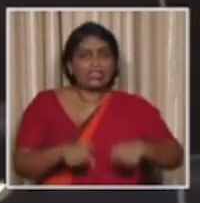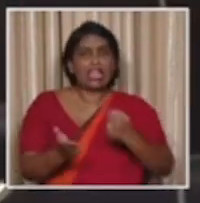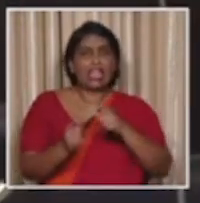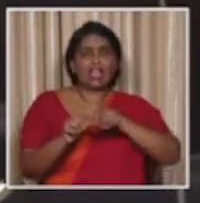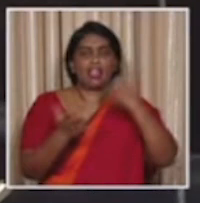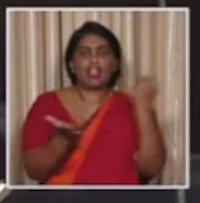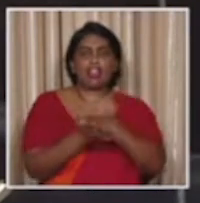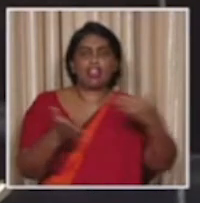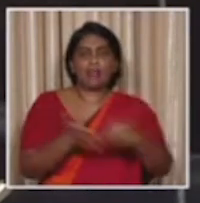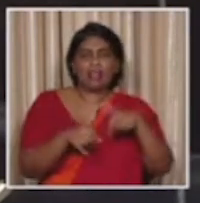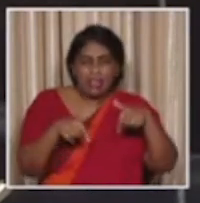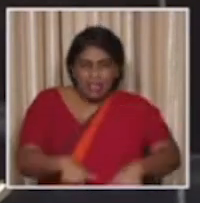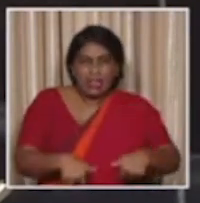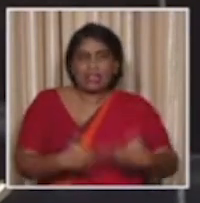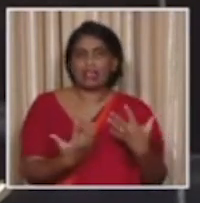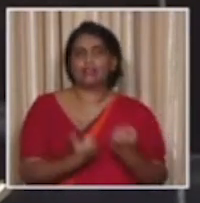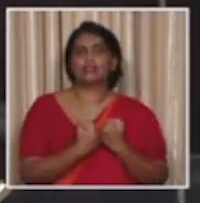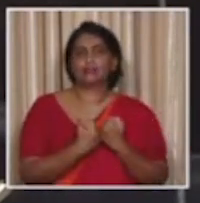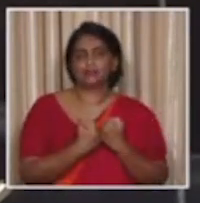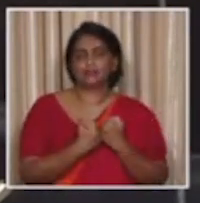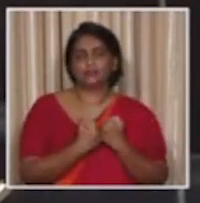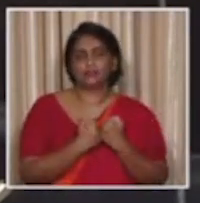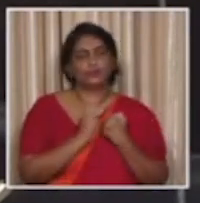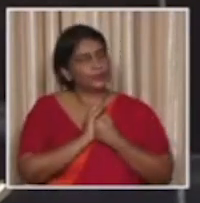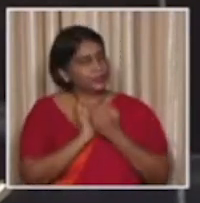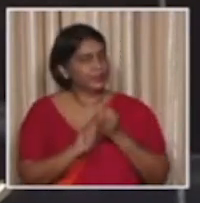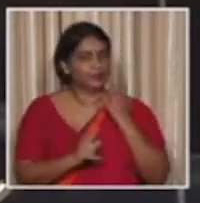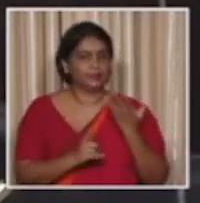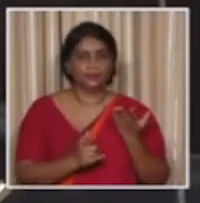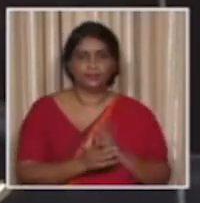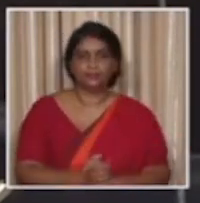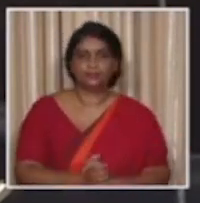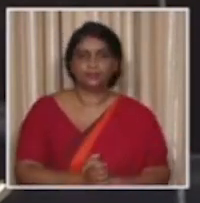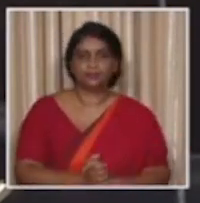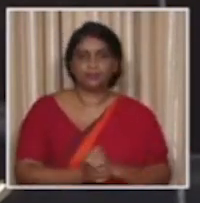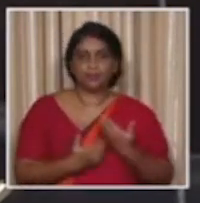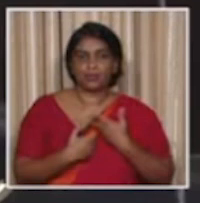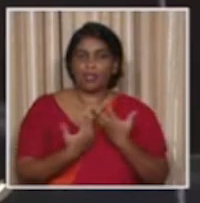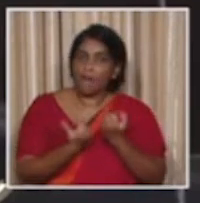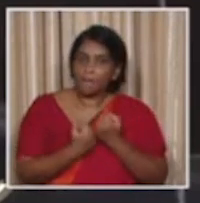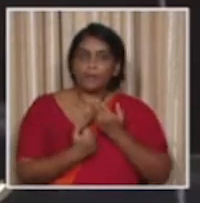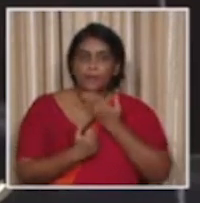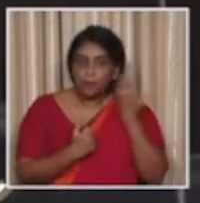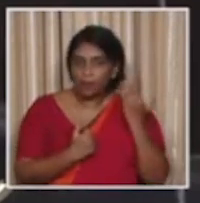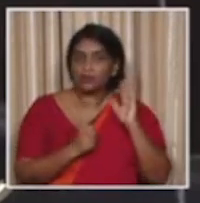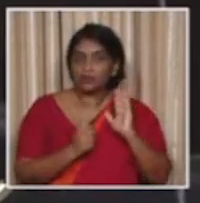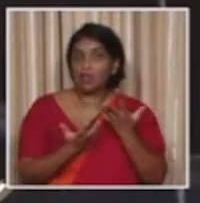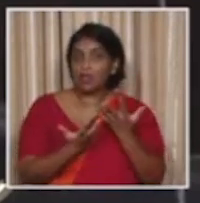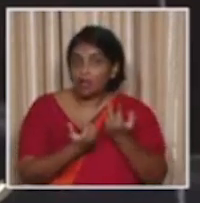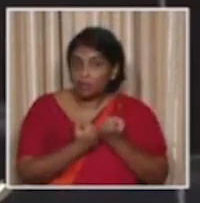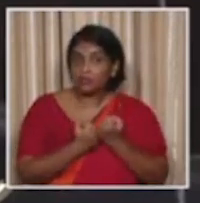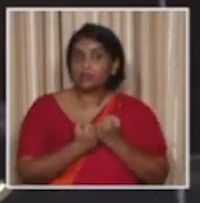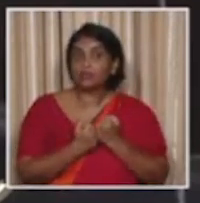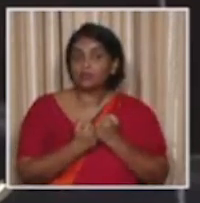එක කැඩුවේ. මේ දැන් තමයි එන්විලොප් එක කැඩුවේ ගරු ජනාධිපතිතුමා. එතකොට දැන් අපිට හම්බ වෙන්න පුළුවන්. හැබැයි හම්බ වෙන්න අපිට